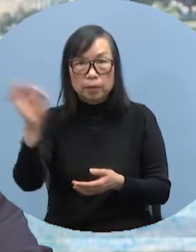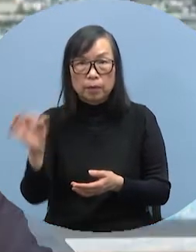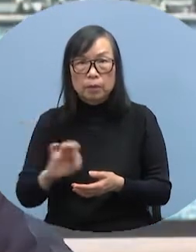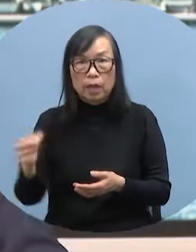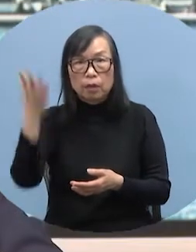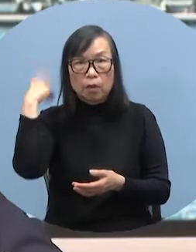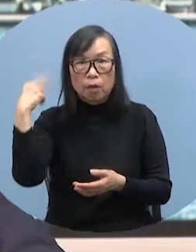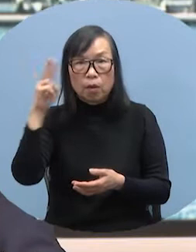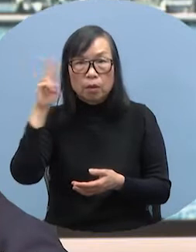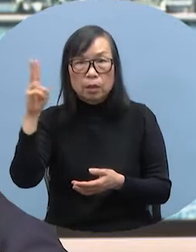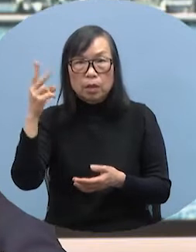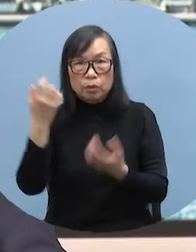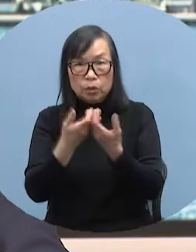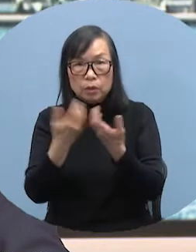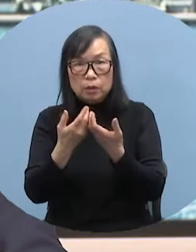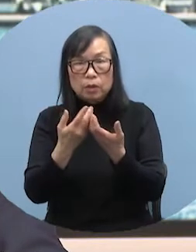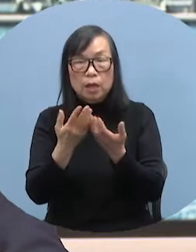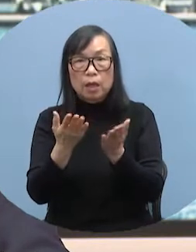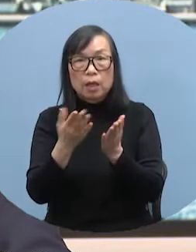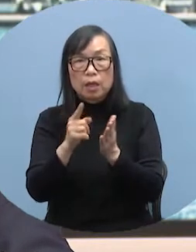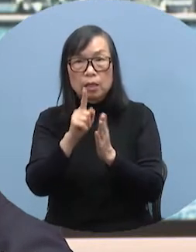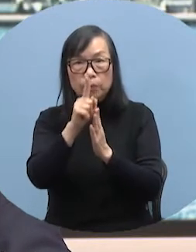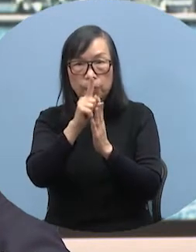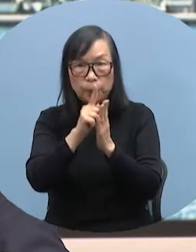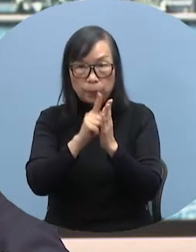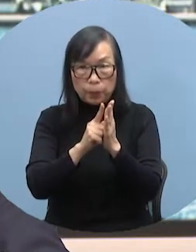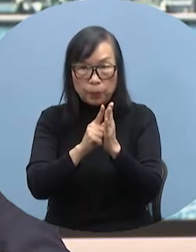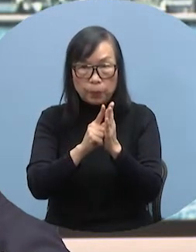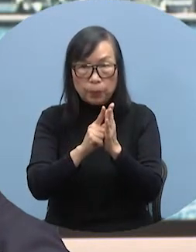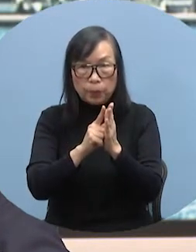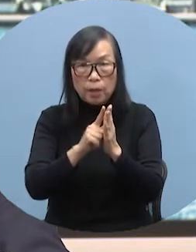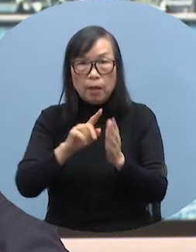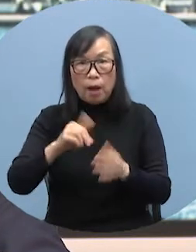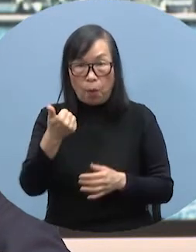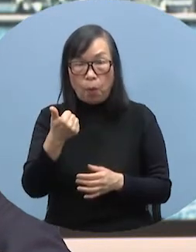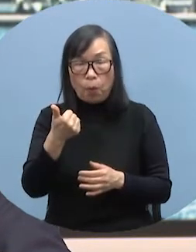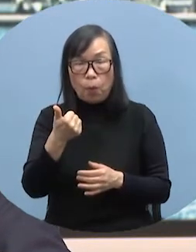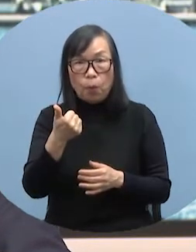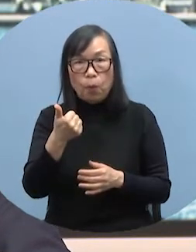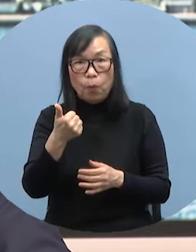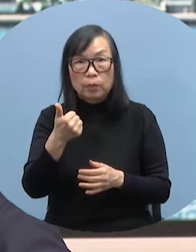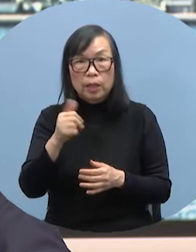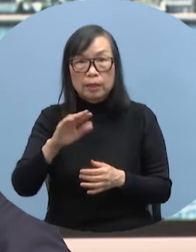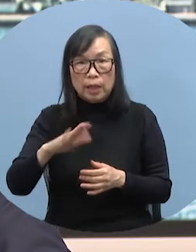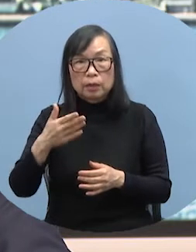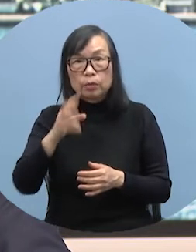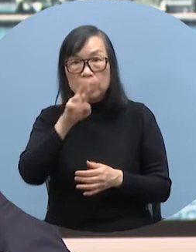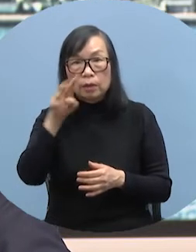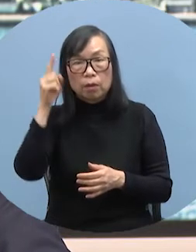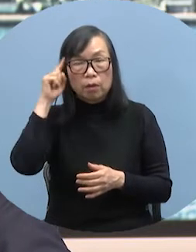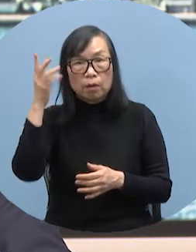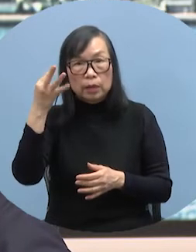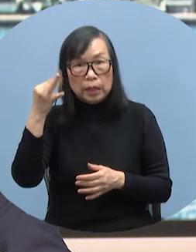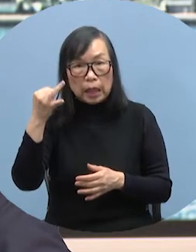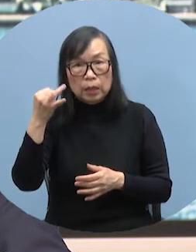0.62%。過去兩日咧個數字的確係開始係即係有一個回穩嘅跡象，咁呢個都係一個好嘅現象。咁我哋要睇多幾日